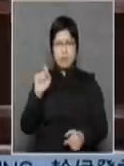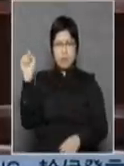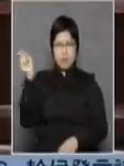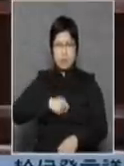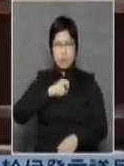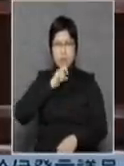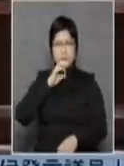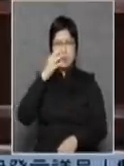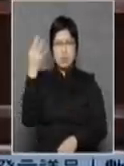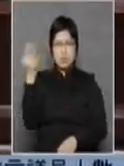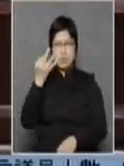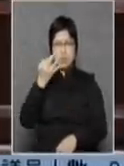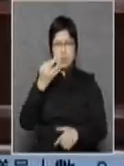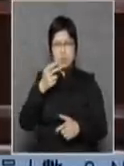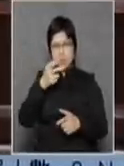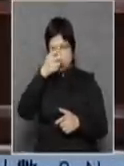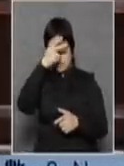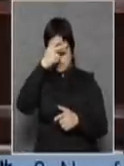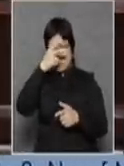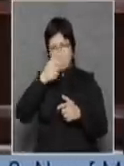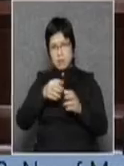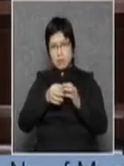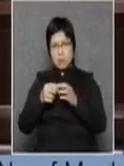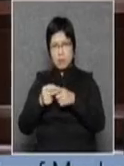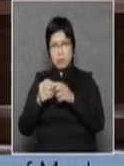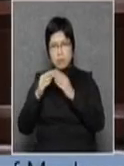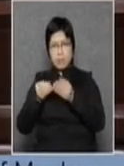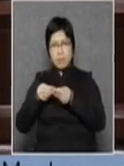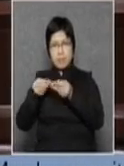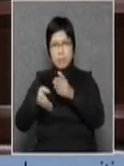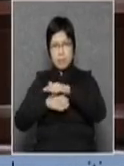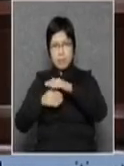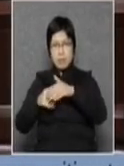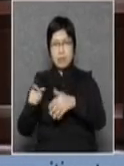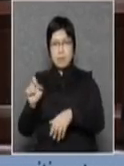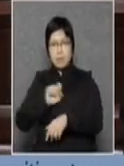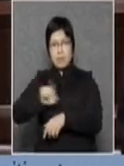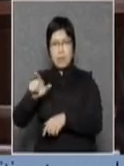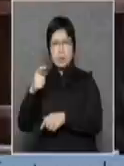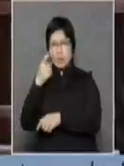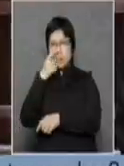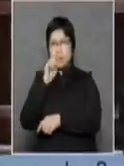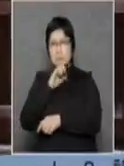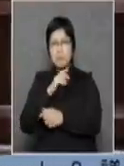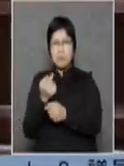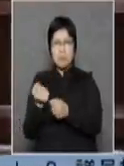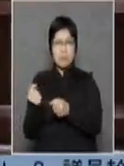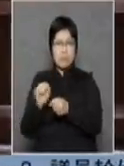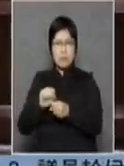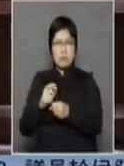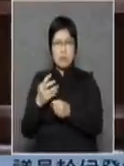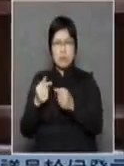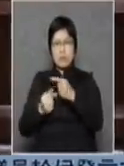有30000個公營房屋的單位，比起梁振英所說的呢是多出起碼